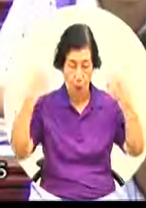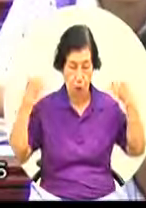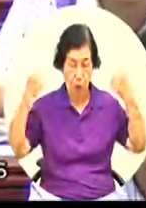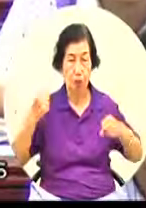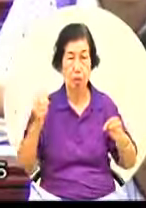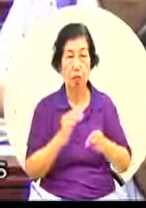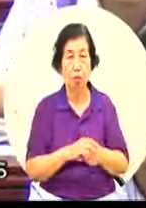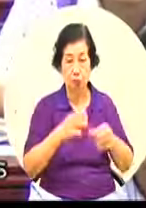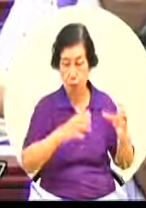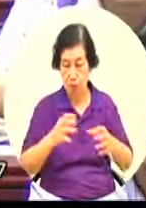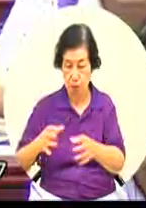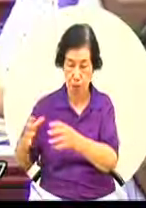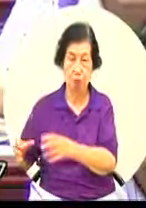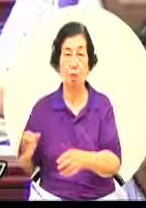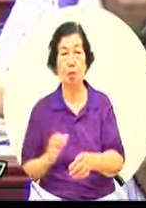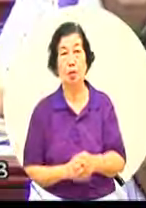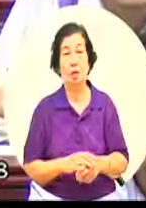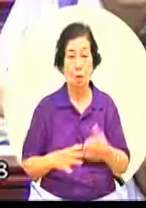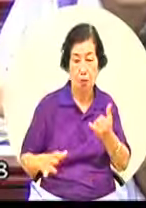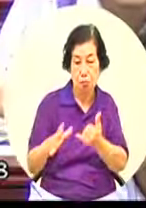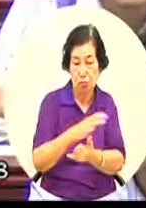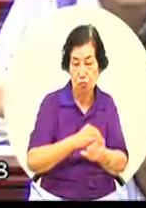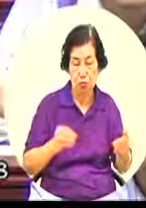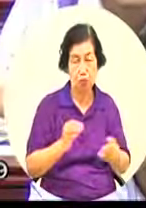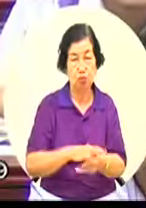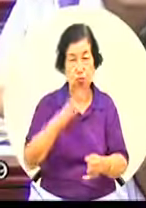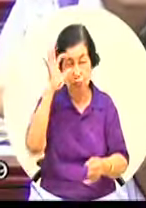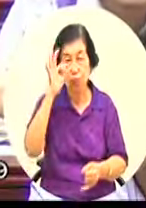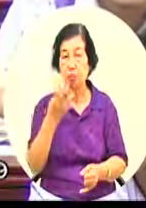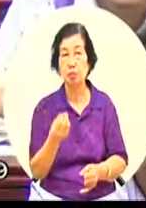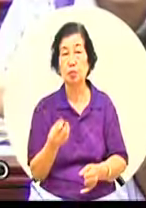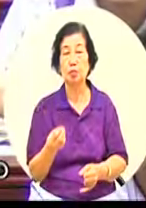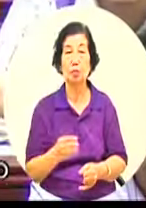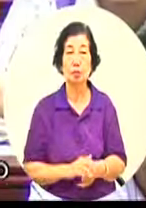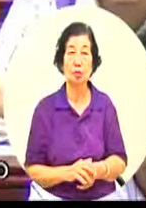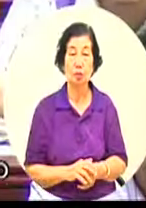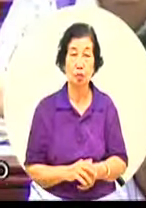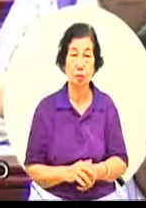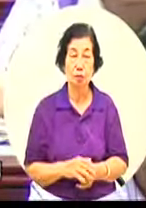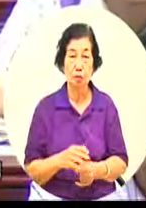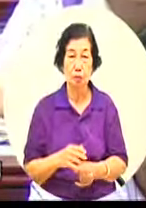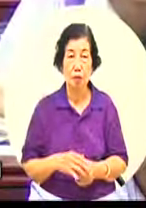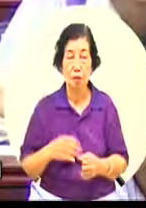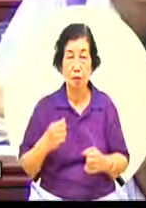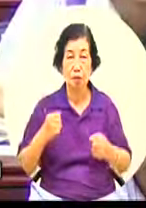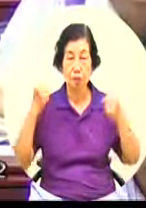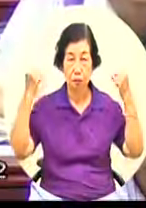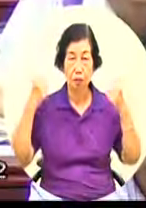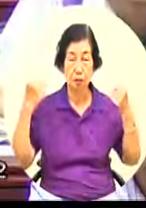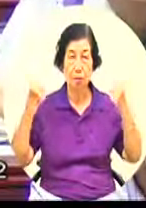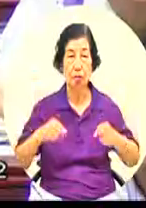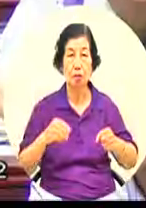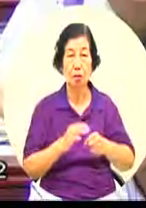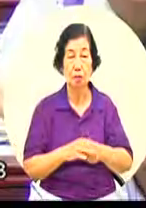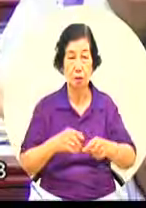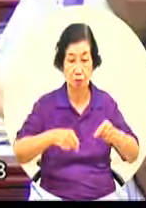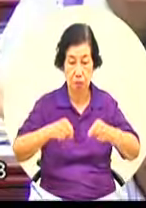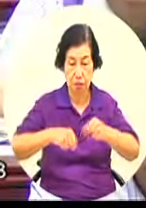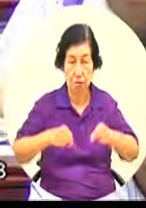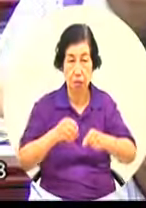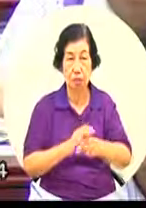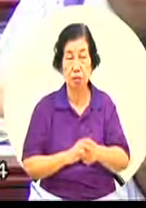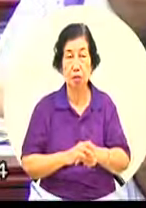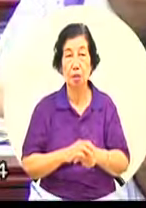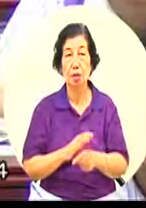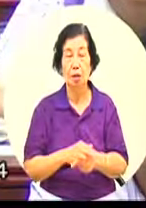到的。所以这个地方来讲，就是说我们集合了市府各个单位的力量，让这个运动设施很完整，没有商业大